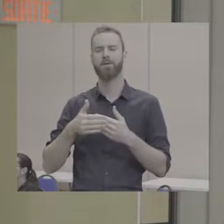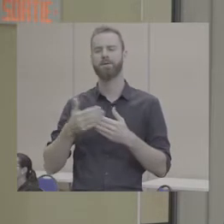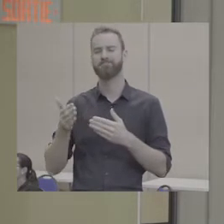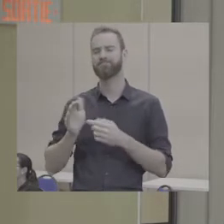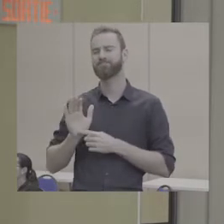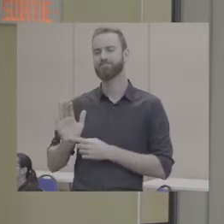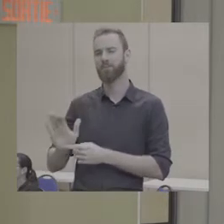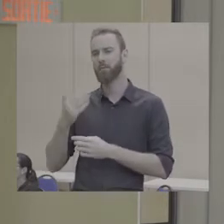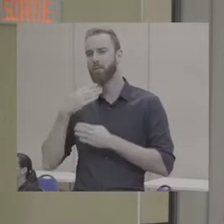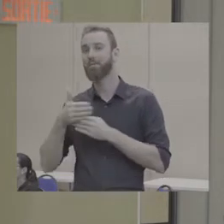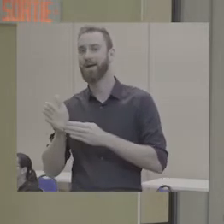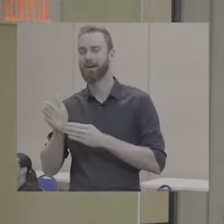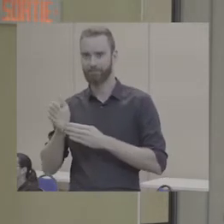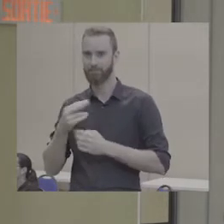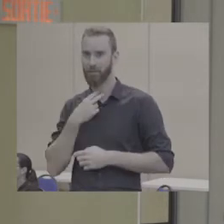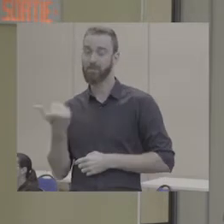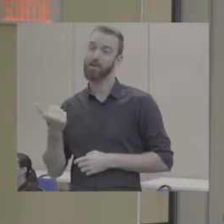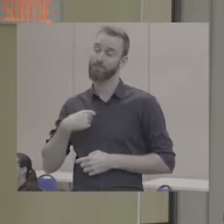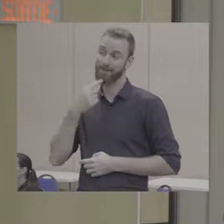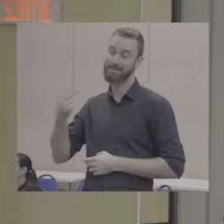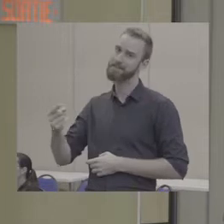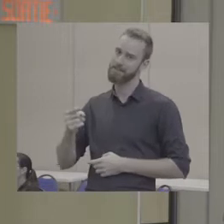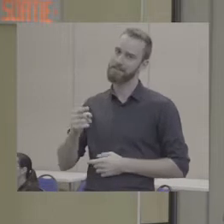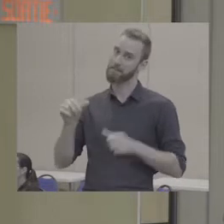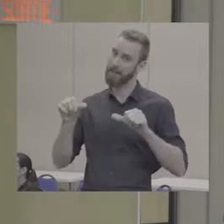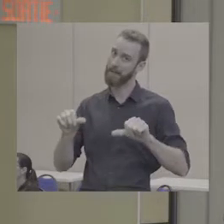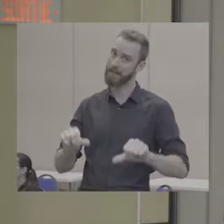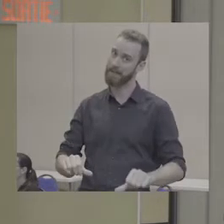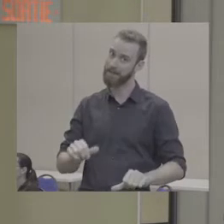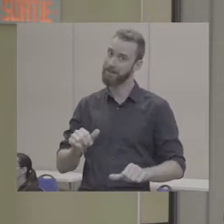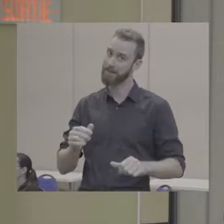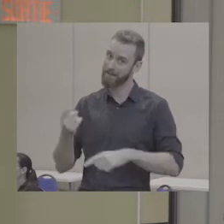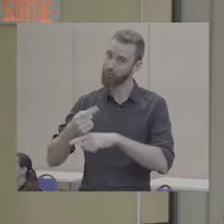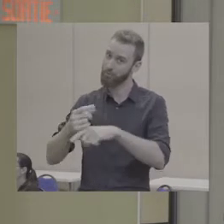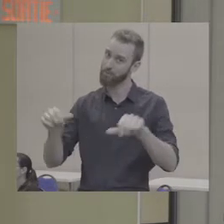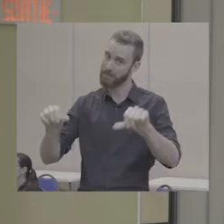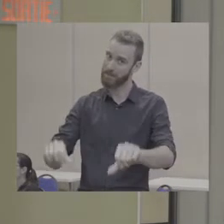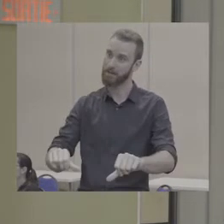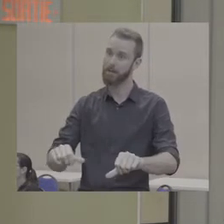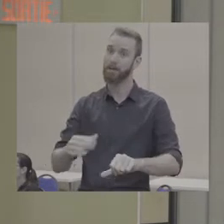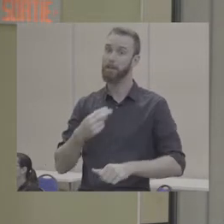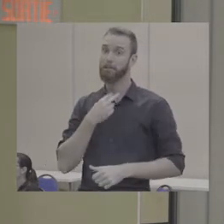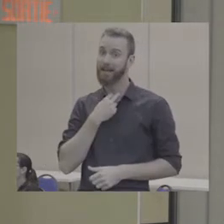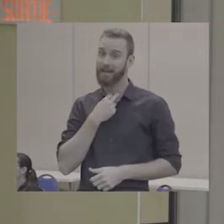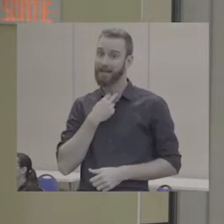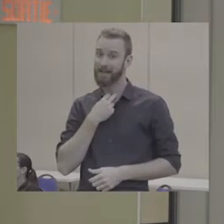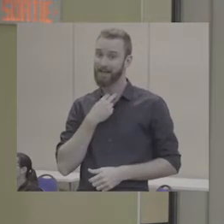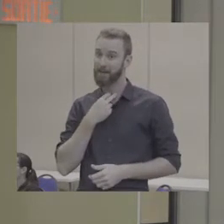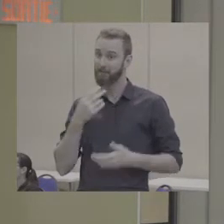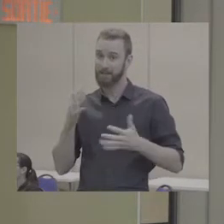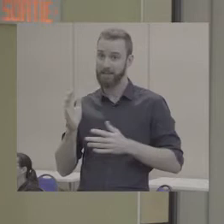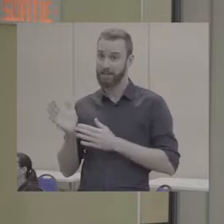Là, la porte, j'ai dit que ça s'aggravait de jour en jour. Elle n'accroche plus la porte, là. Elle